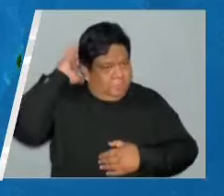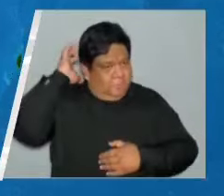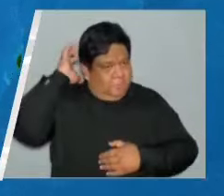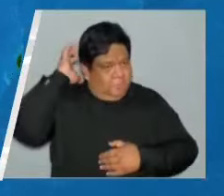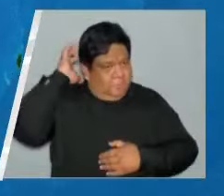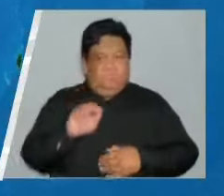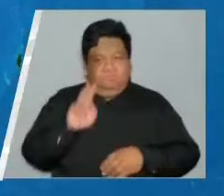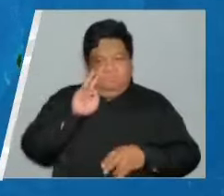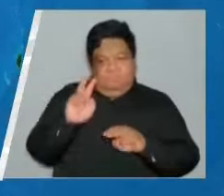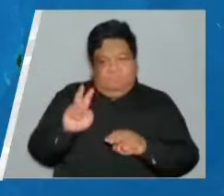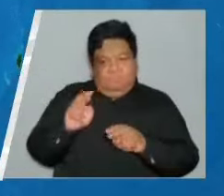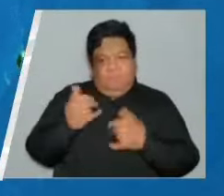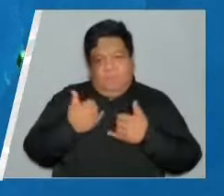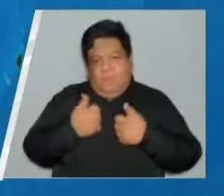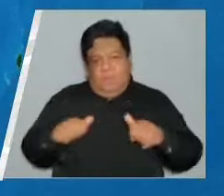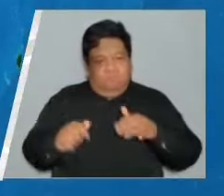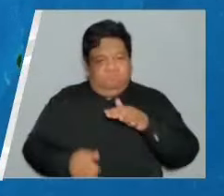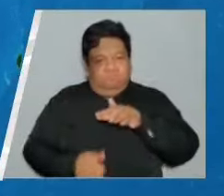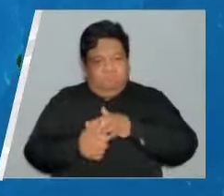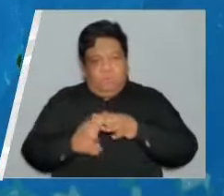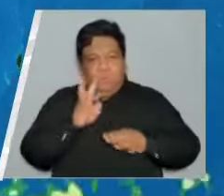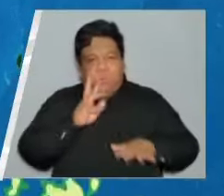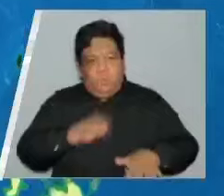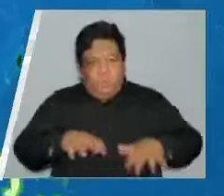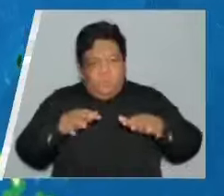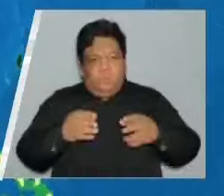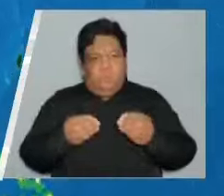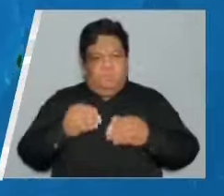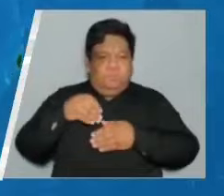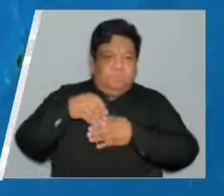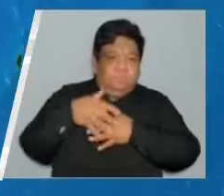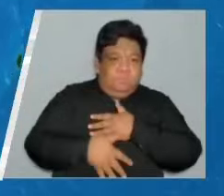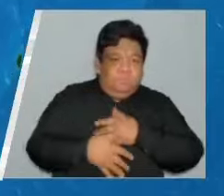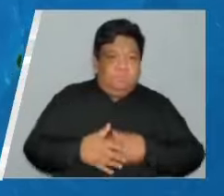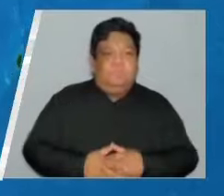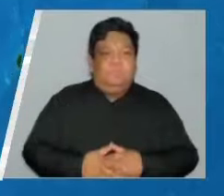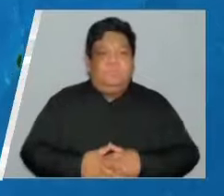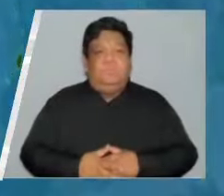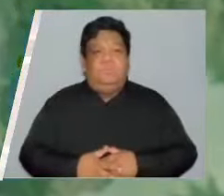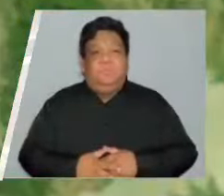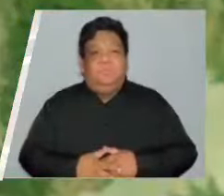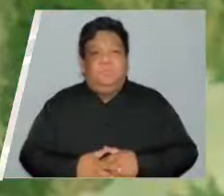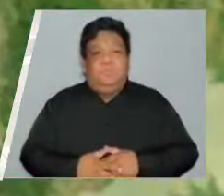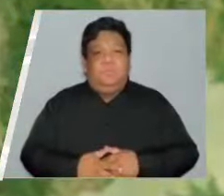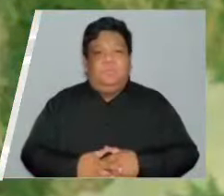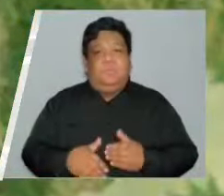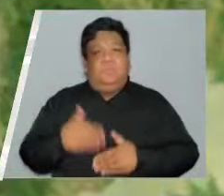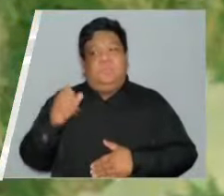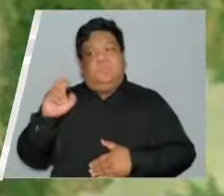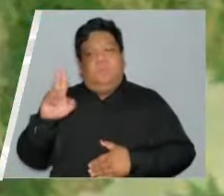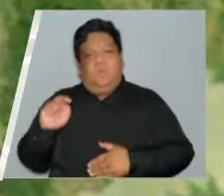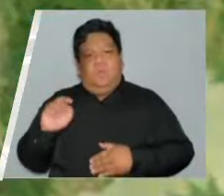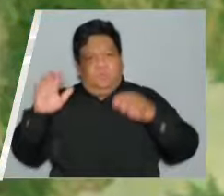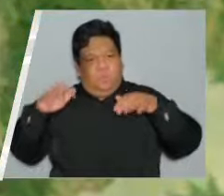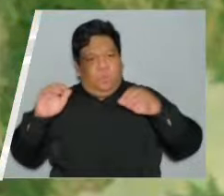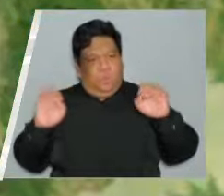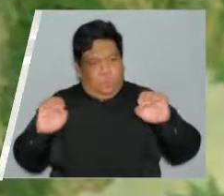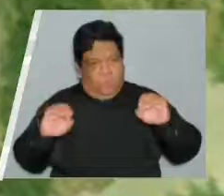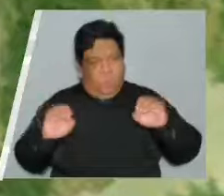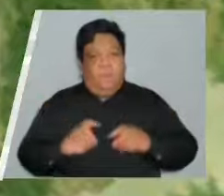baha o landslide. Bahagya namang mababawasan ang ulang pagsapit ng Linggo. Sa Metro Manila, may posibilidad pa